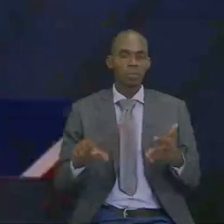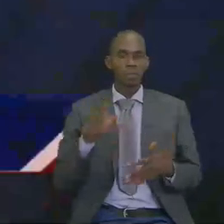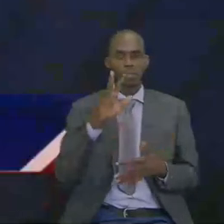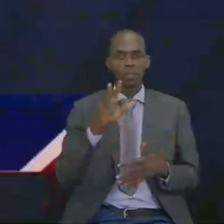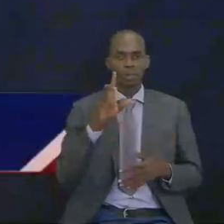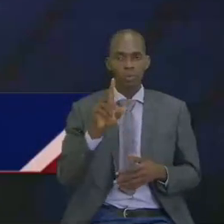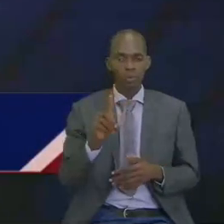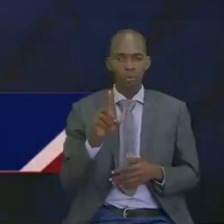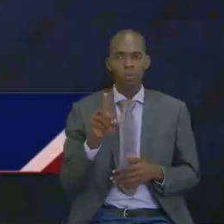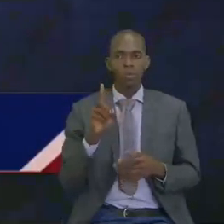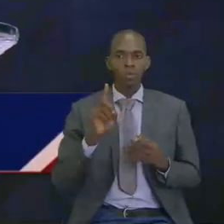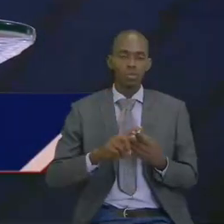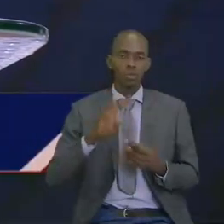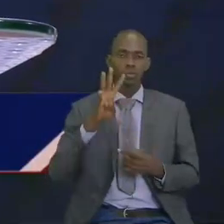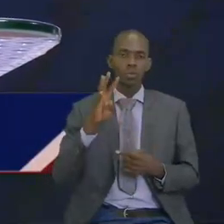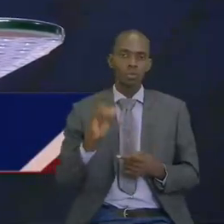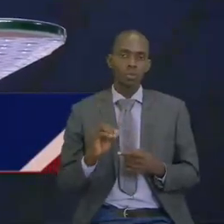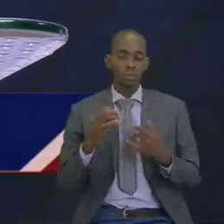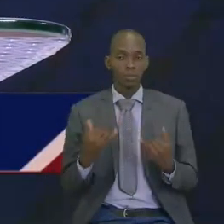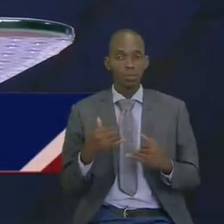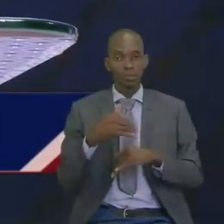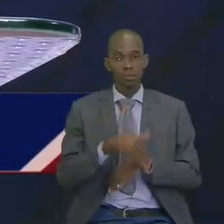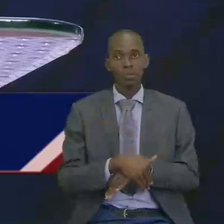31 jusqu'au verset 40.